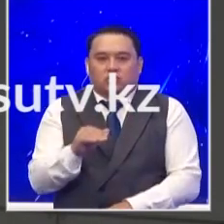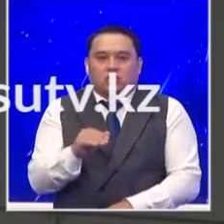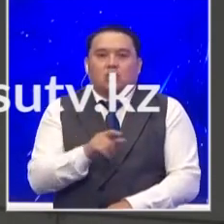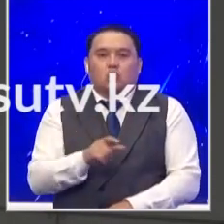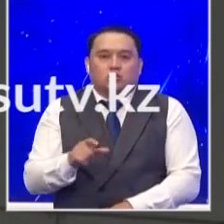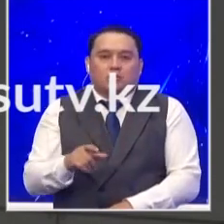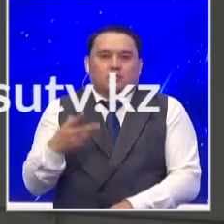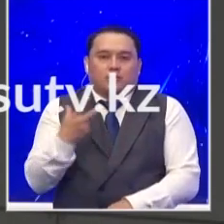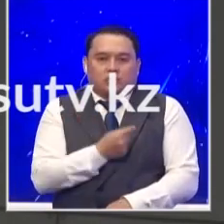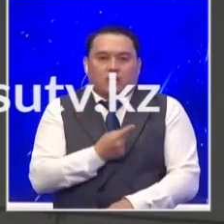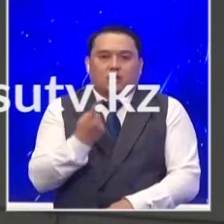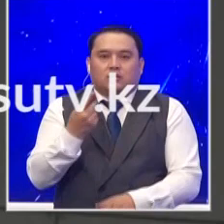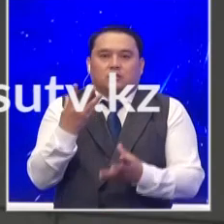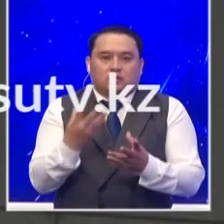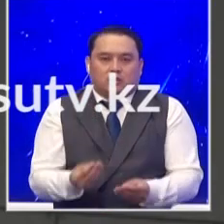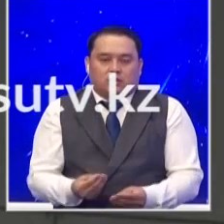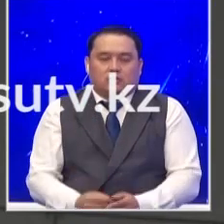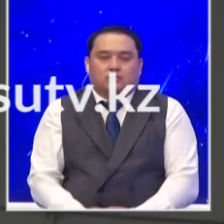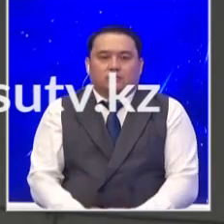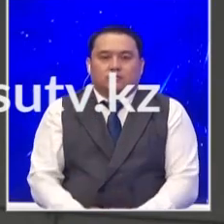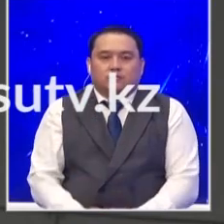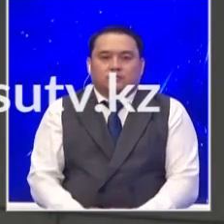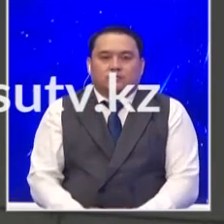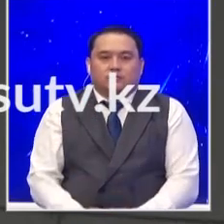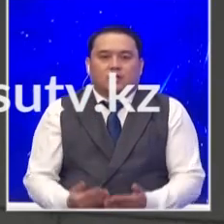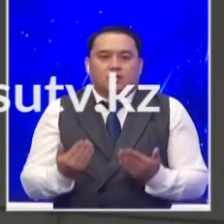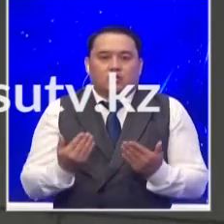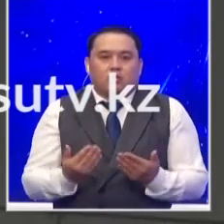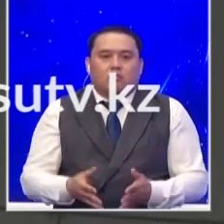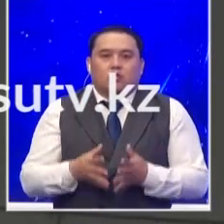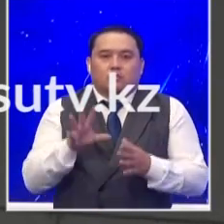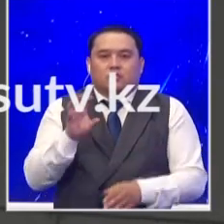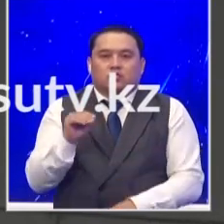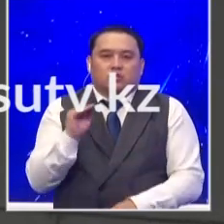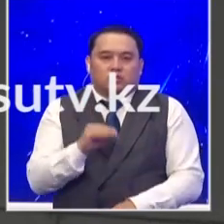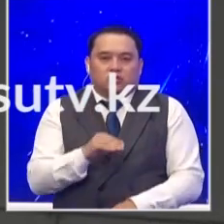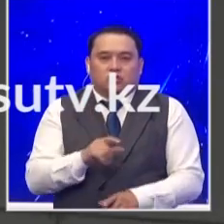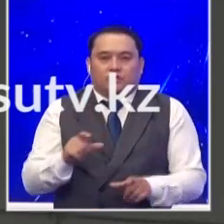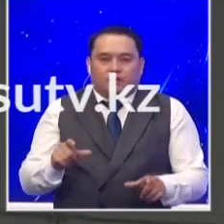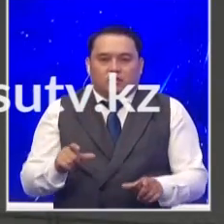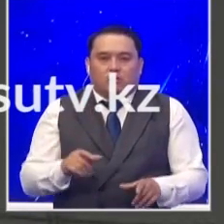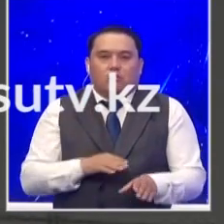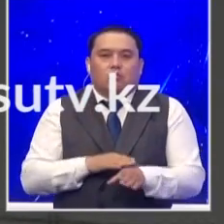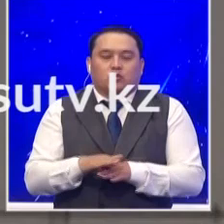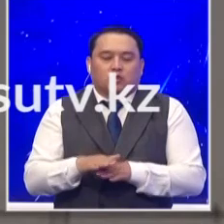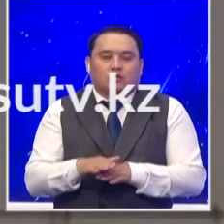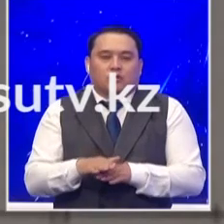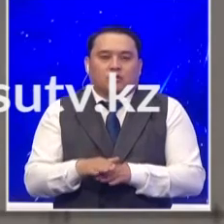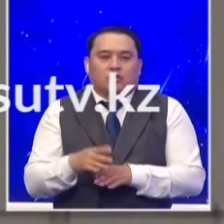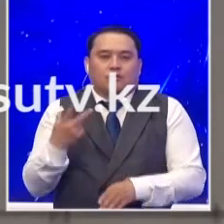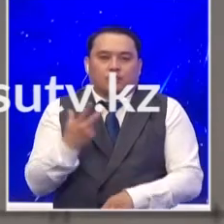граждан привилось только в один день. Да, на сегодня уже больше 500 тысяч человек или 500 000 граждан